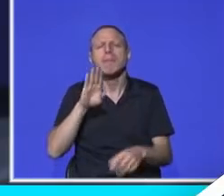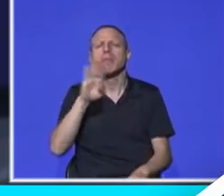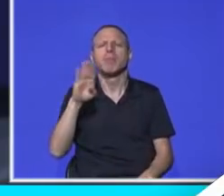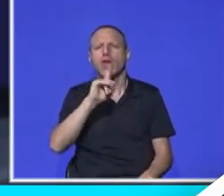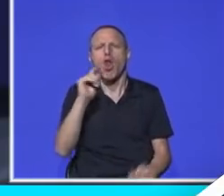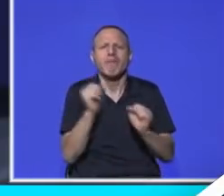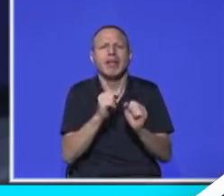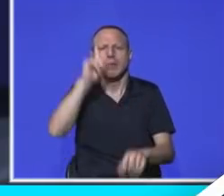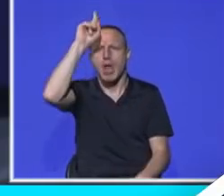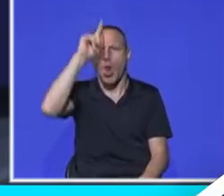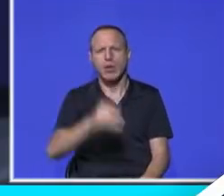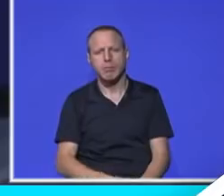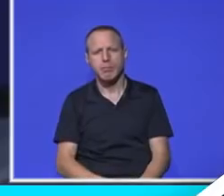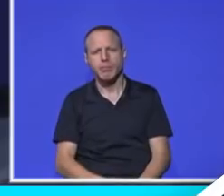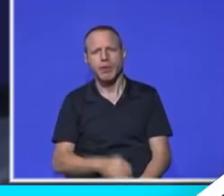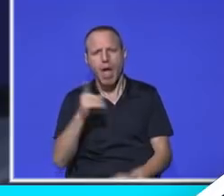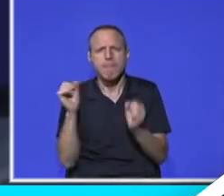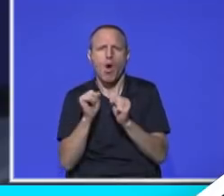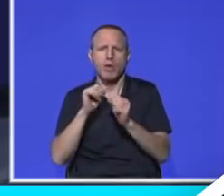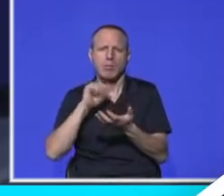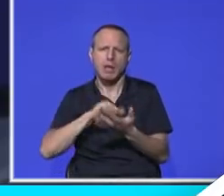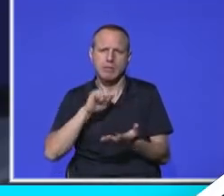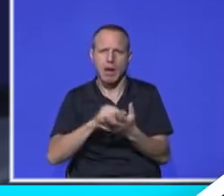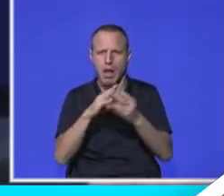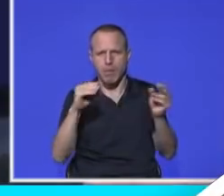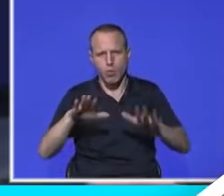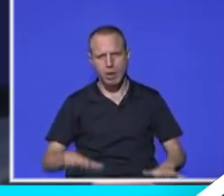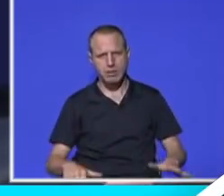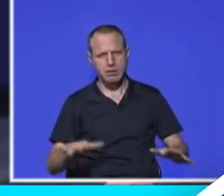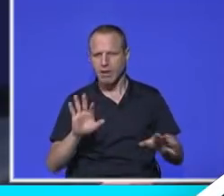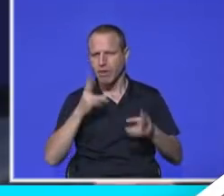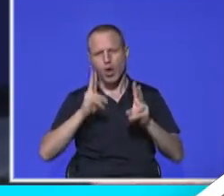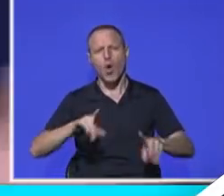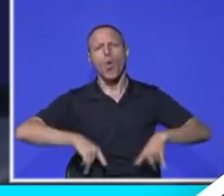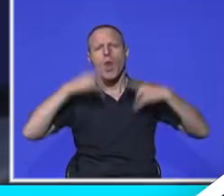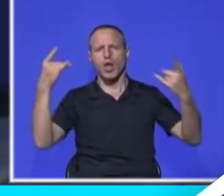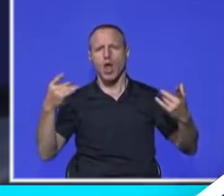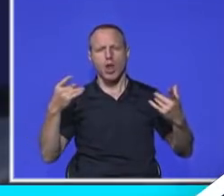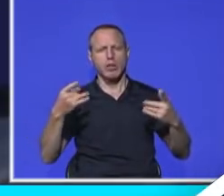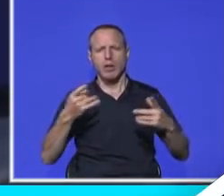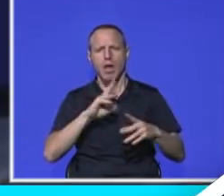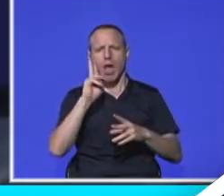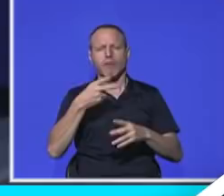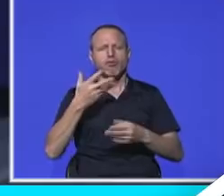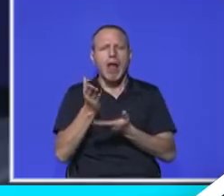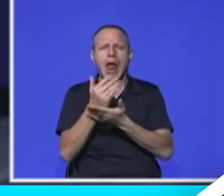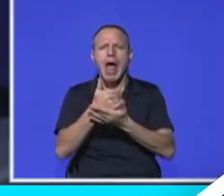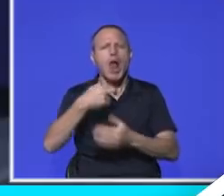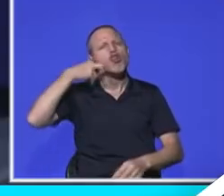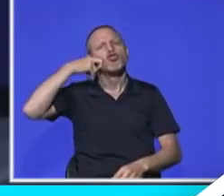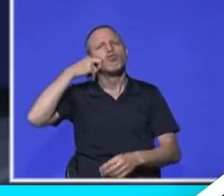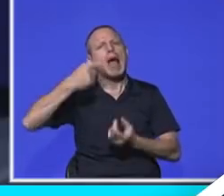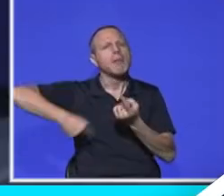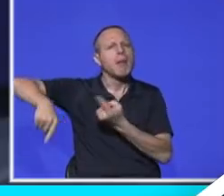מאלוהים. הם פוחדים ממנו, חס וחלילה הם יאבדו את הכיסא, ואז איך הם יוכלו לחיות? איך הם יוכלו לחלק את הצ'ופרים למעגל